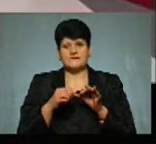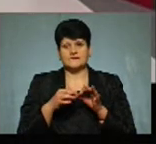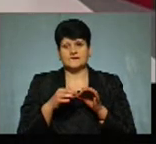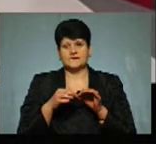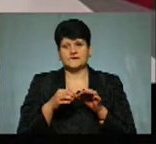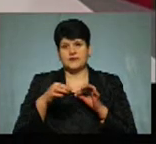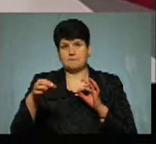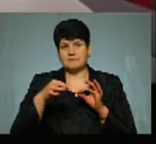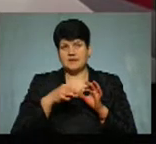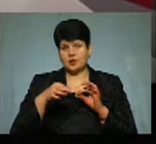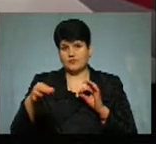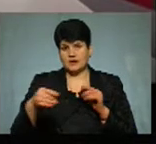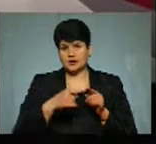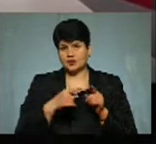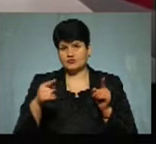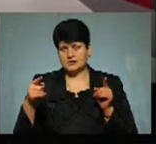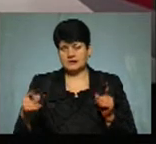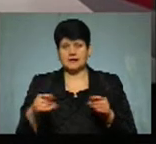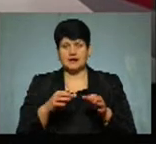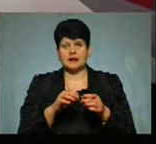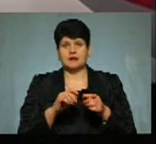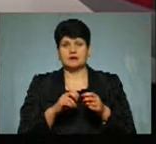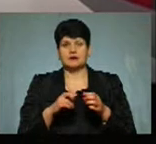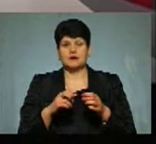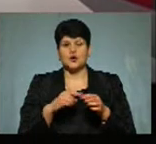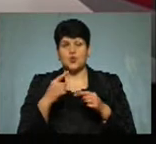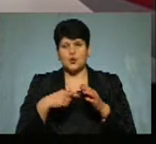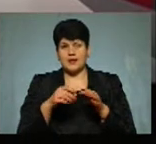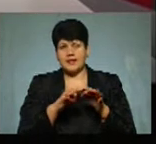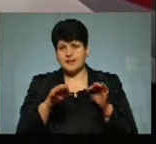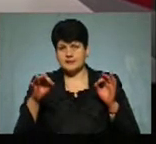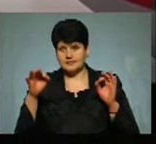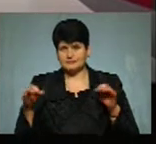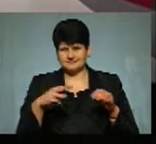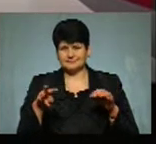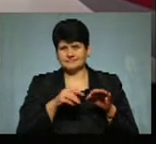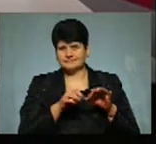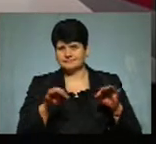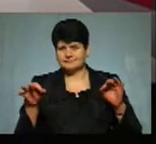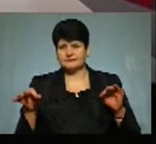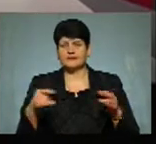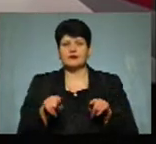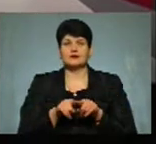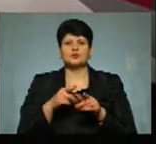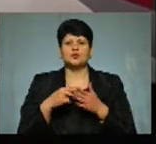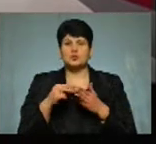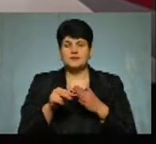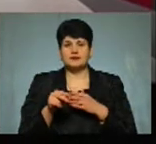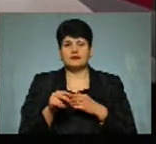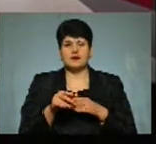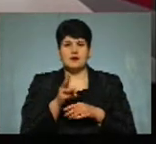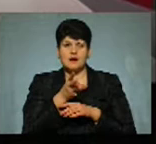відстані, наприклад, довжини, а саме там рулетки металевої, повіреної відповідними стандартами, також закупівля